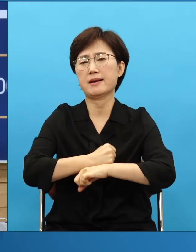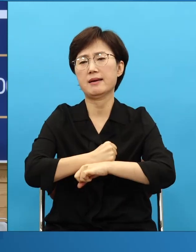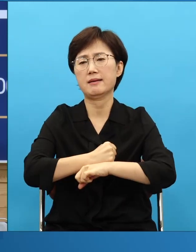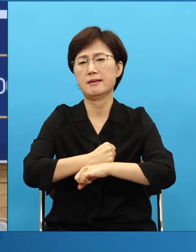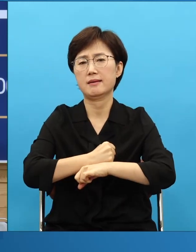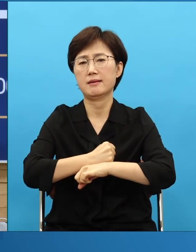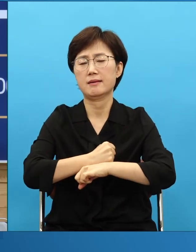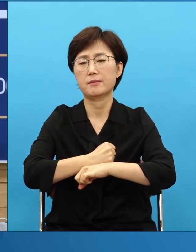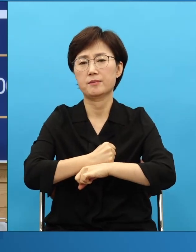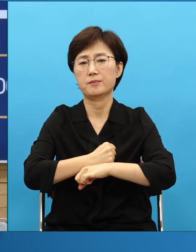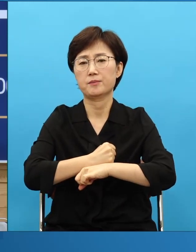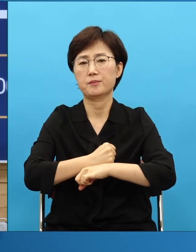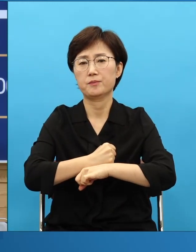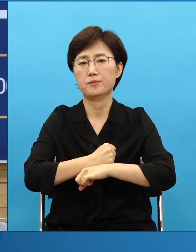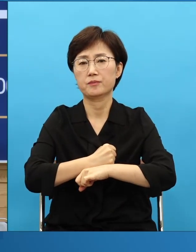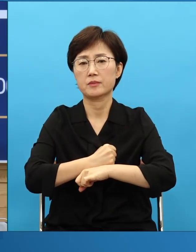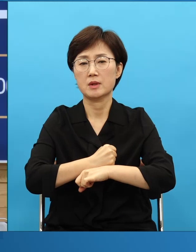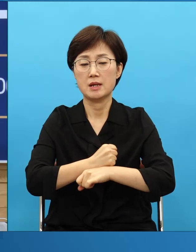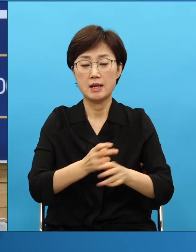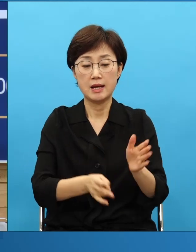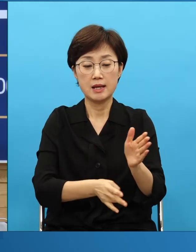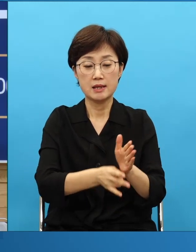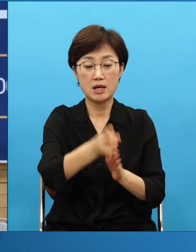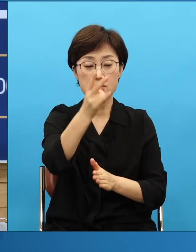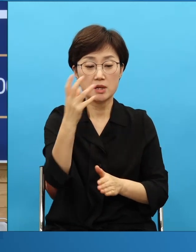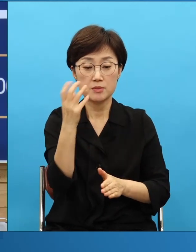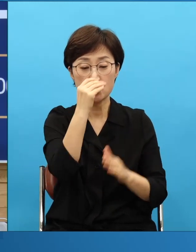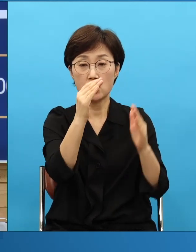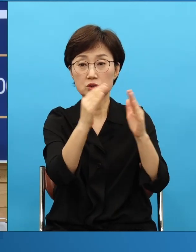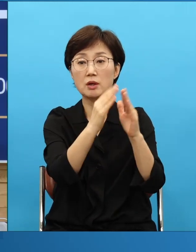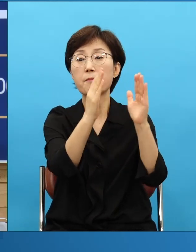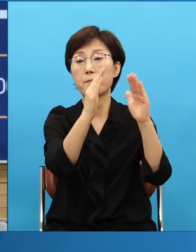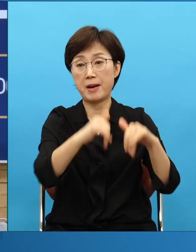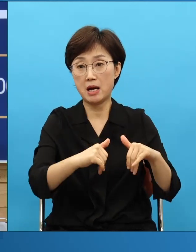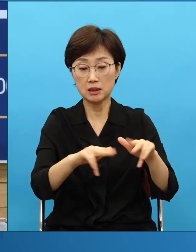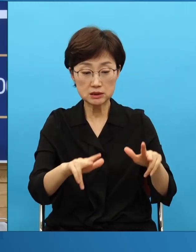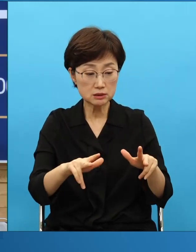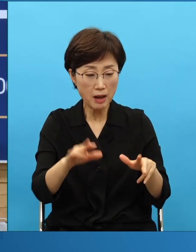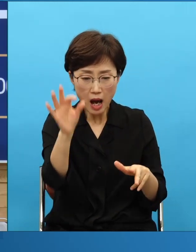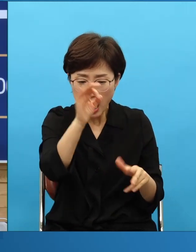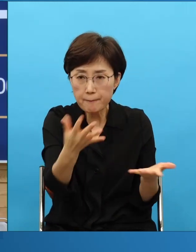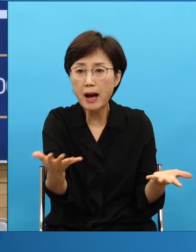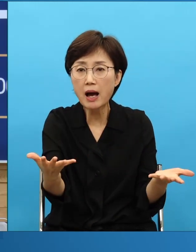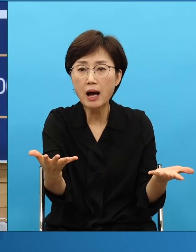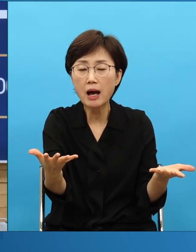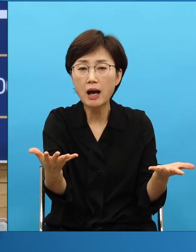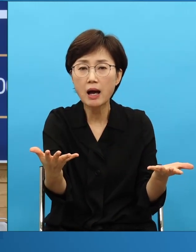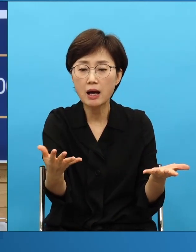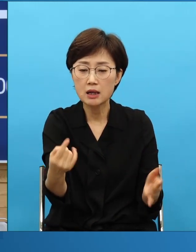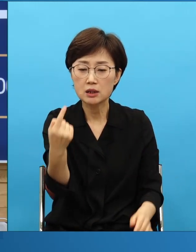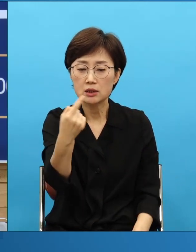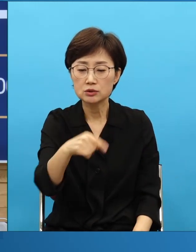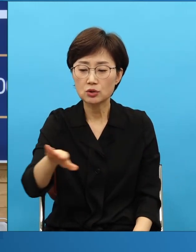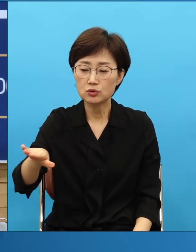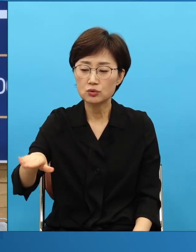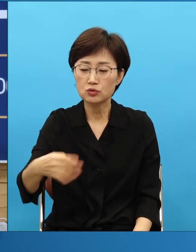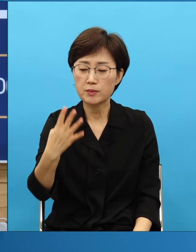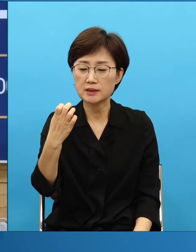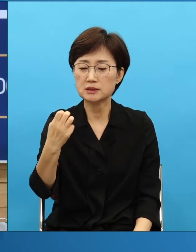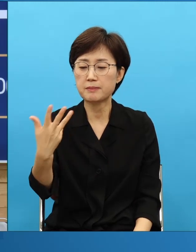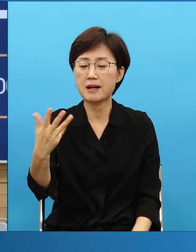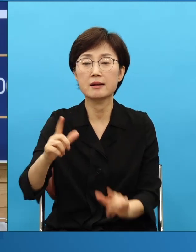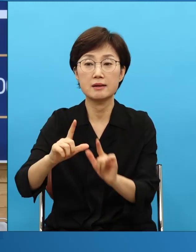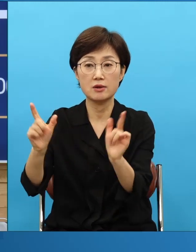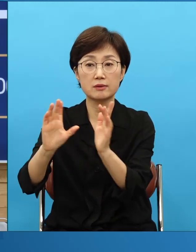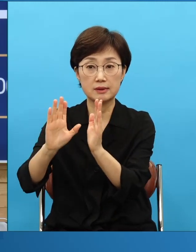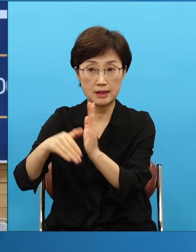ground. 아직도 그 성전은 회복되지 못하고 있잖아요. And even till this day, that temple has not been restored. 1948년에